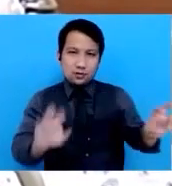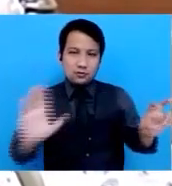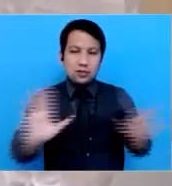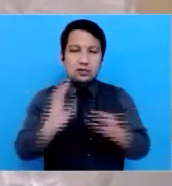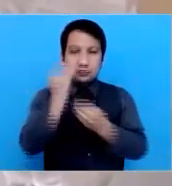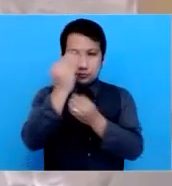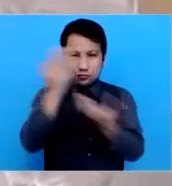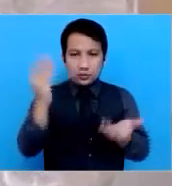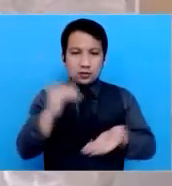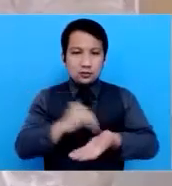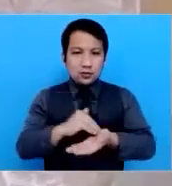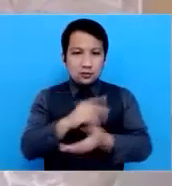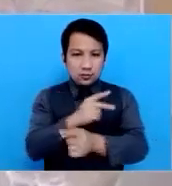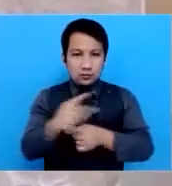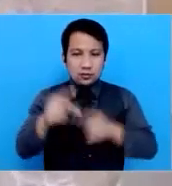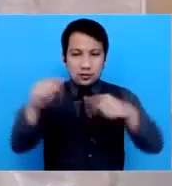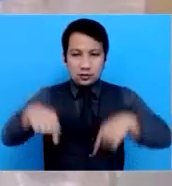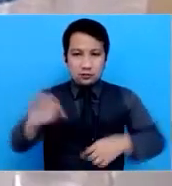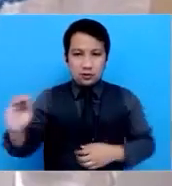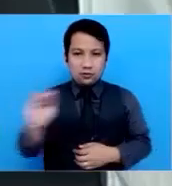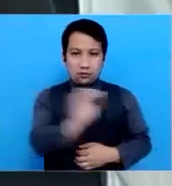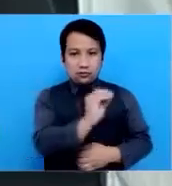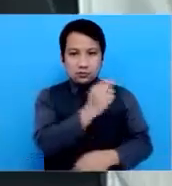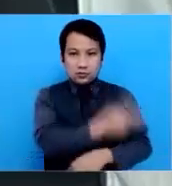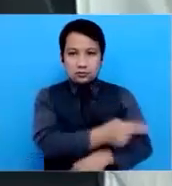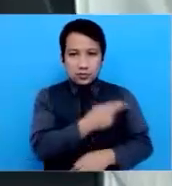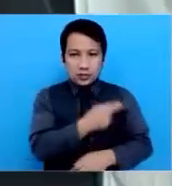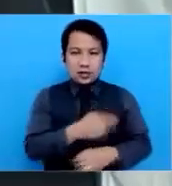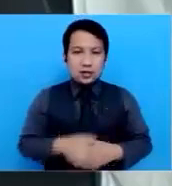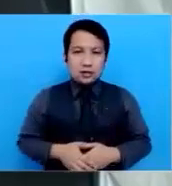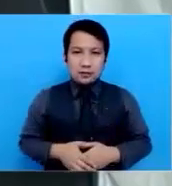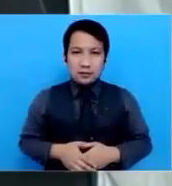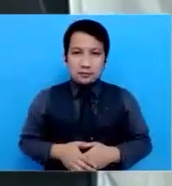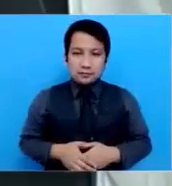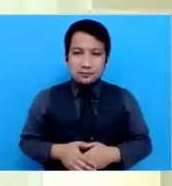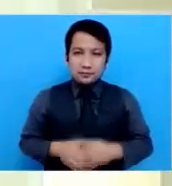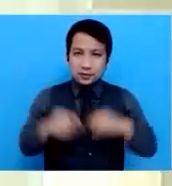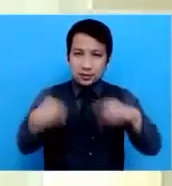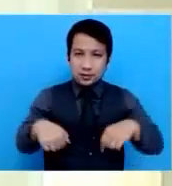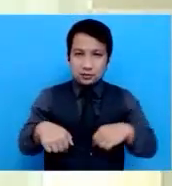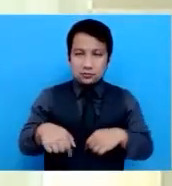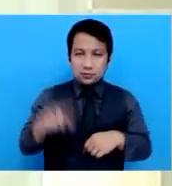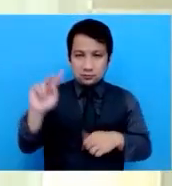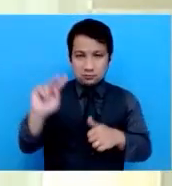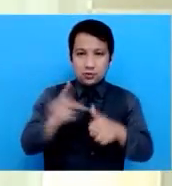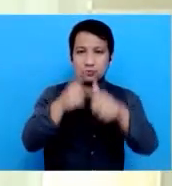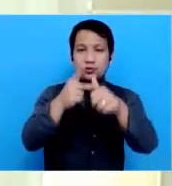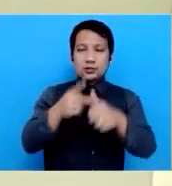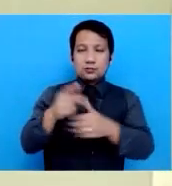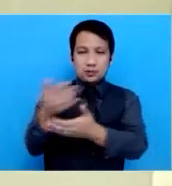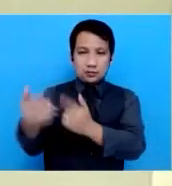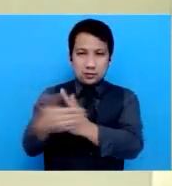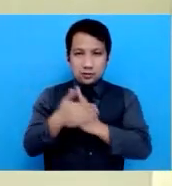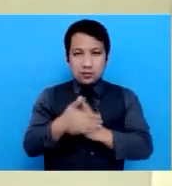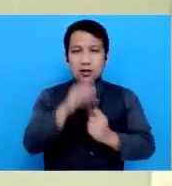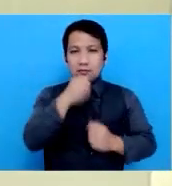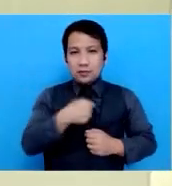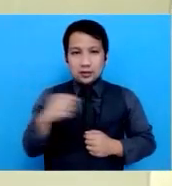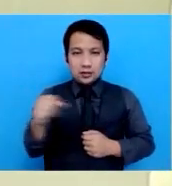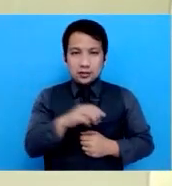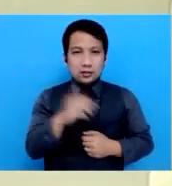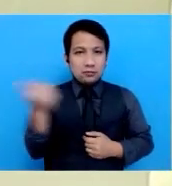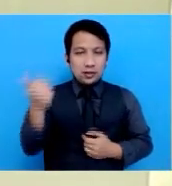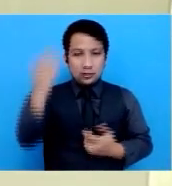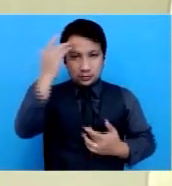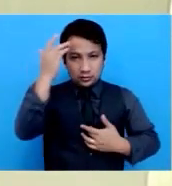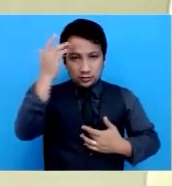and Control Committees ng kani-kanilang ospital. Prioridad naman sa mga isolation facility ang mga senior citizen at may comorbidities